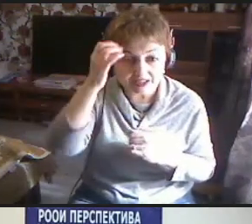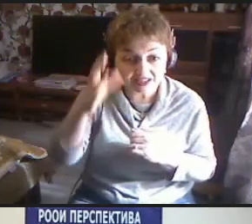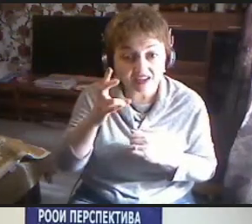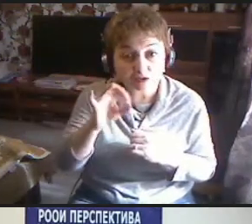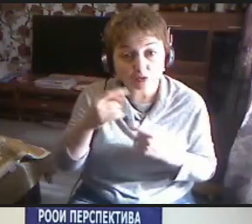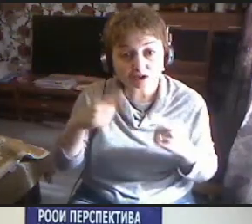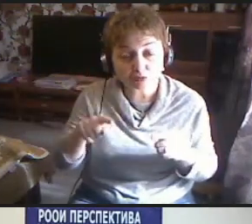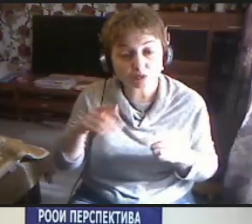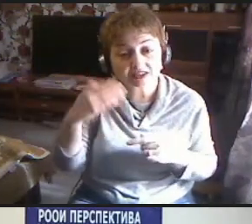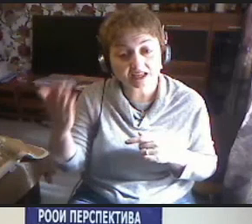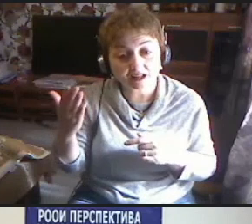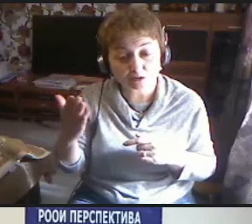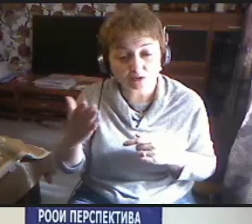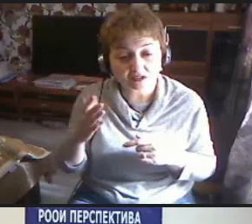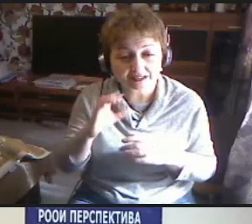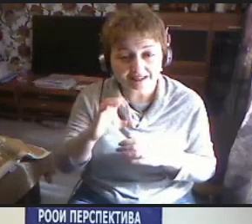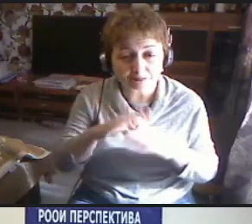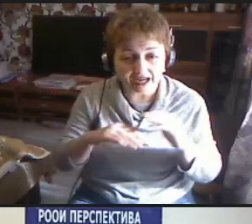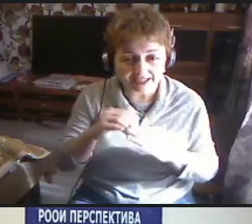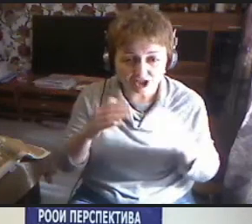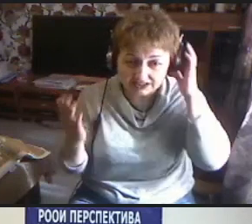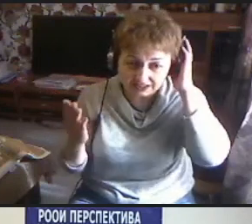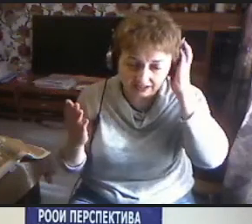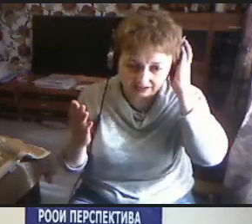с другой стороны, именно с практической стороны,